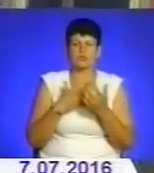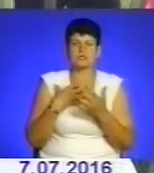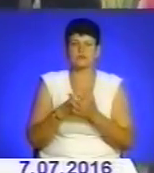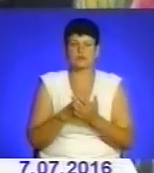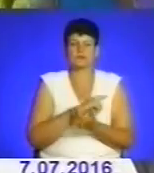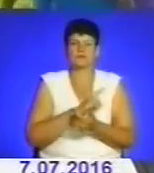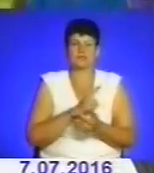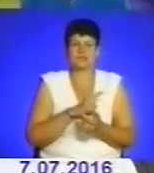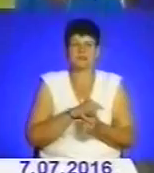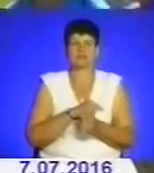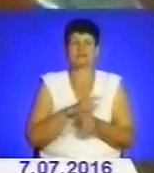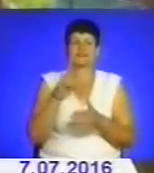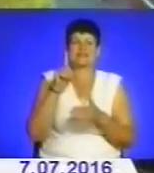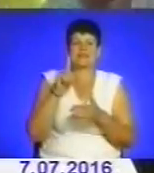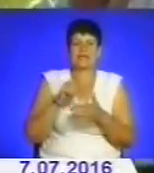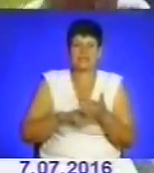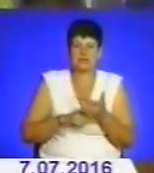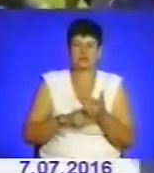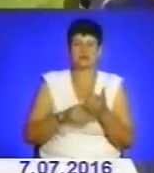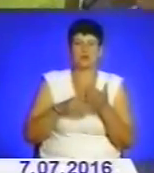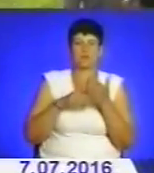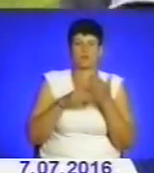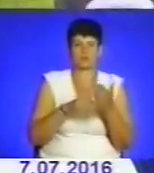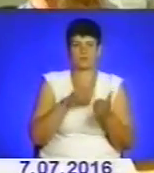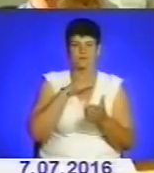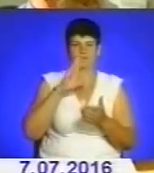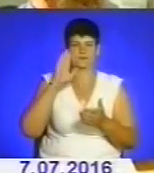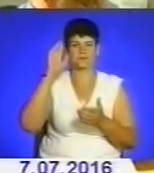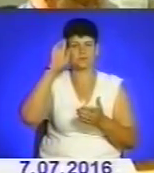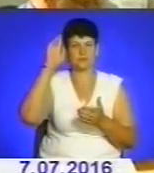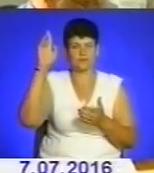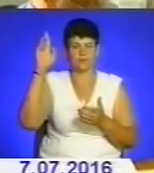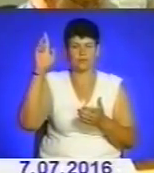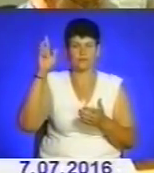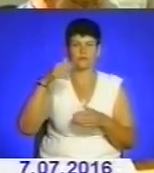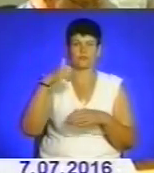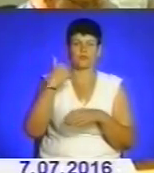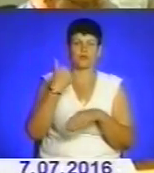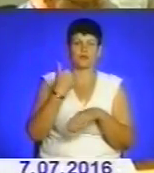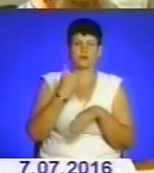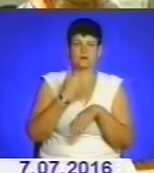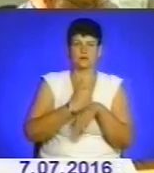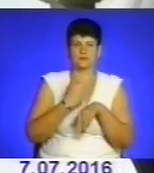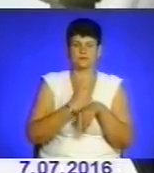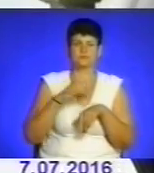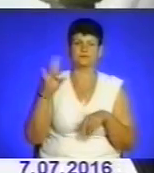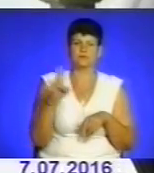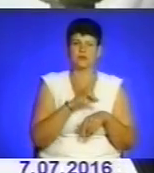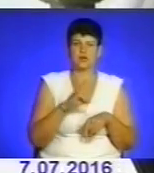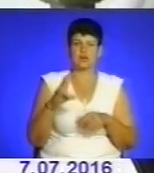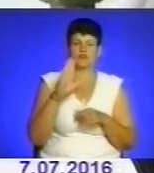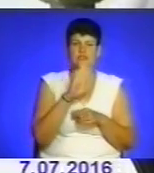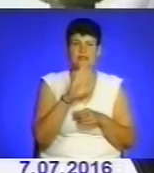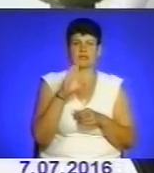чудотворного місця з надією на поміч Пресвятої Богородиці. Архієпископ і митрополит Тернопільсько-Зборівський владика